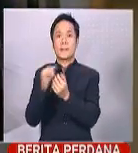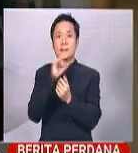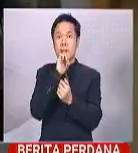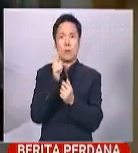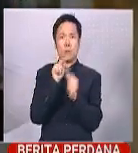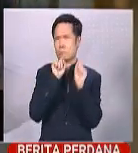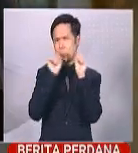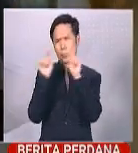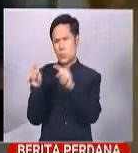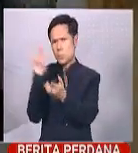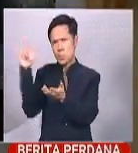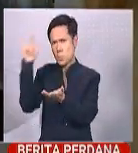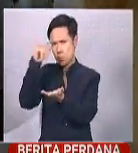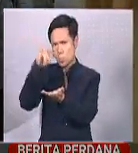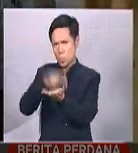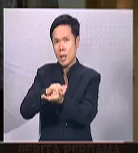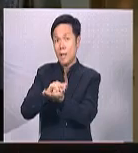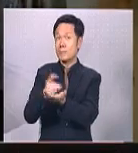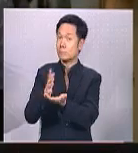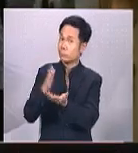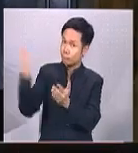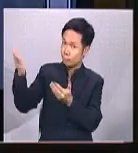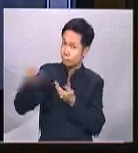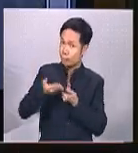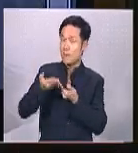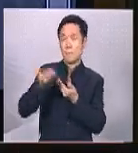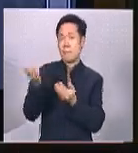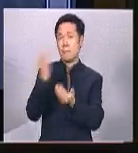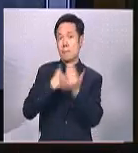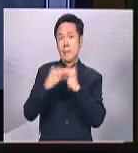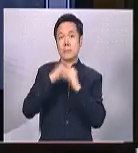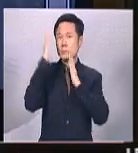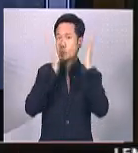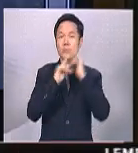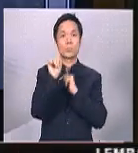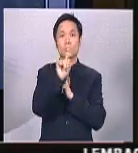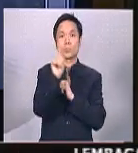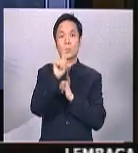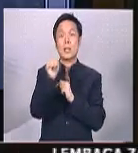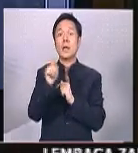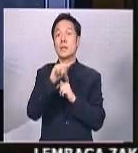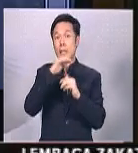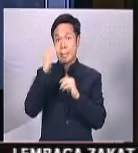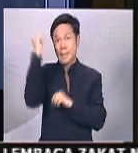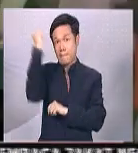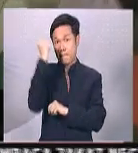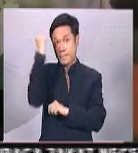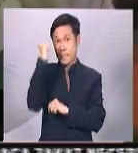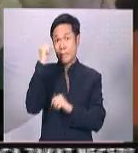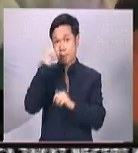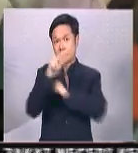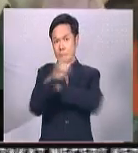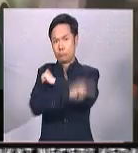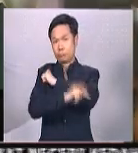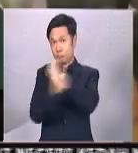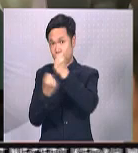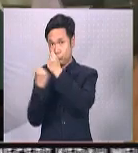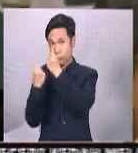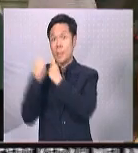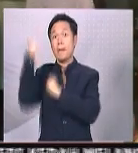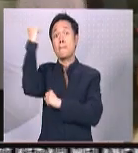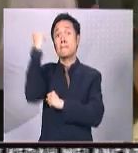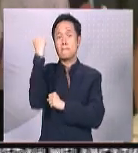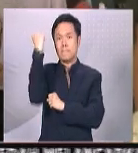tidak datang ke lapangan terbang untuk menyambut ketibaan mereka 100base ditaja Sebuah kerajaan negeri bagi melancarkan proses